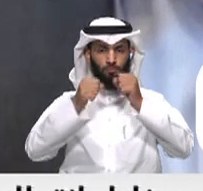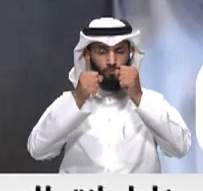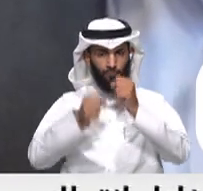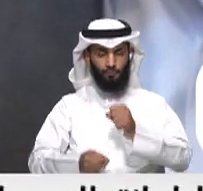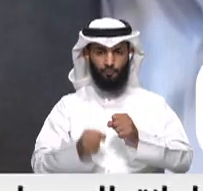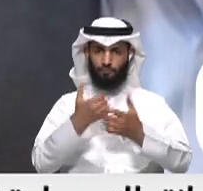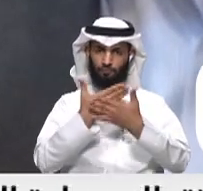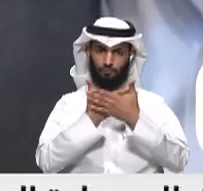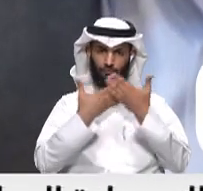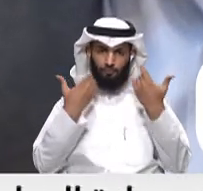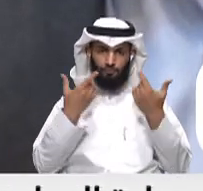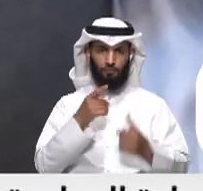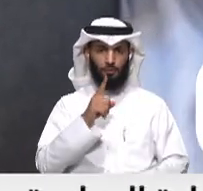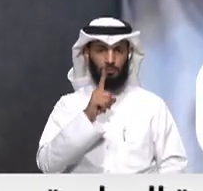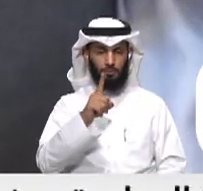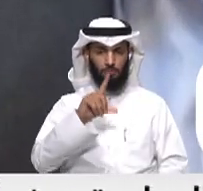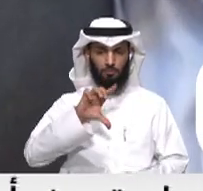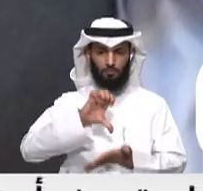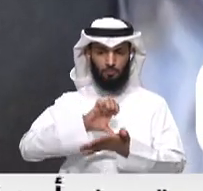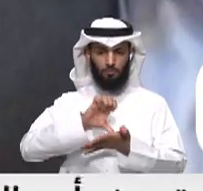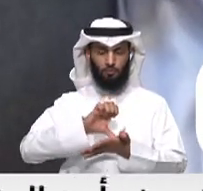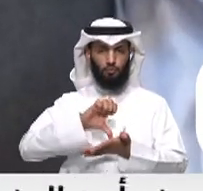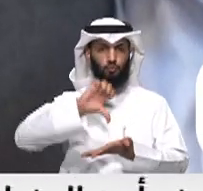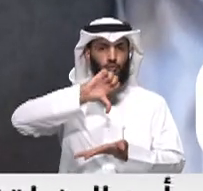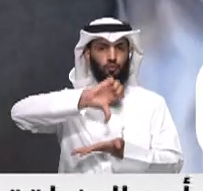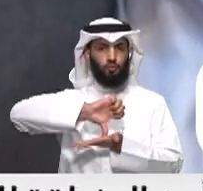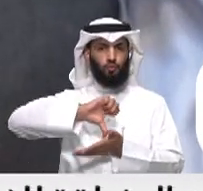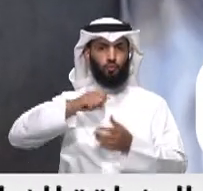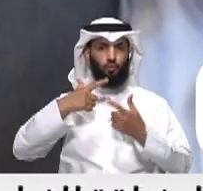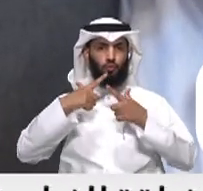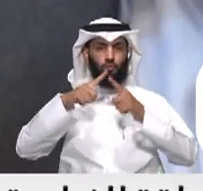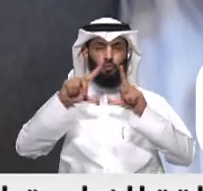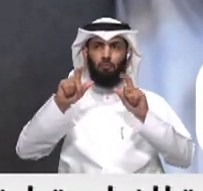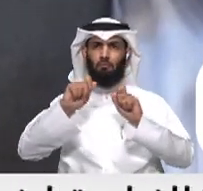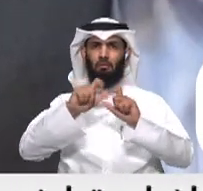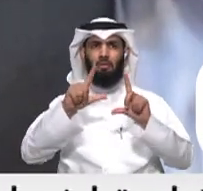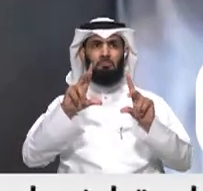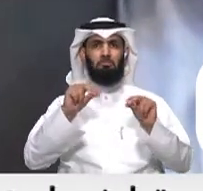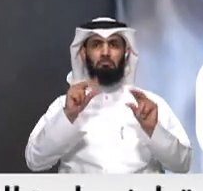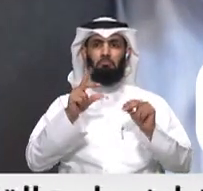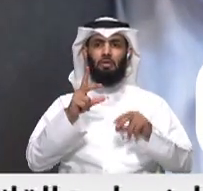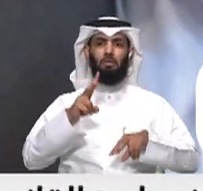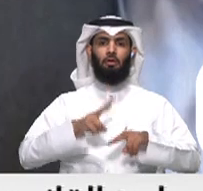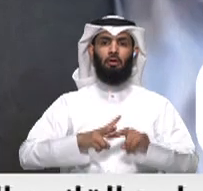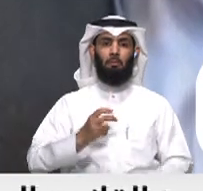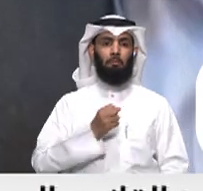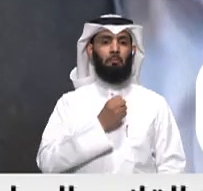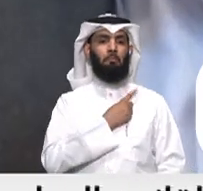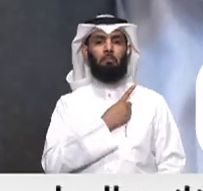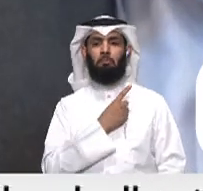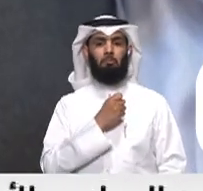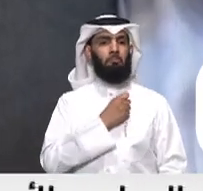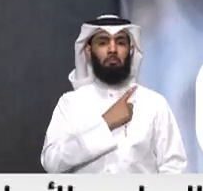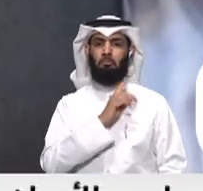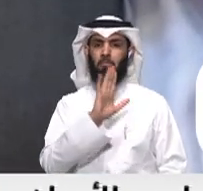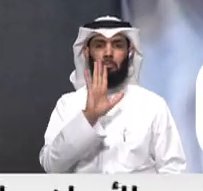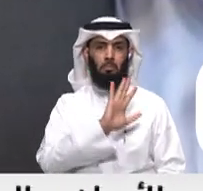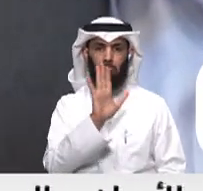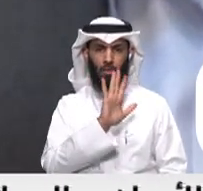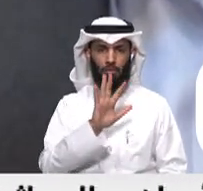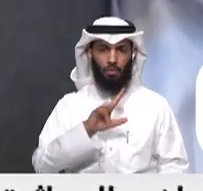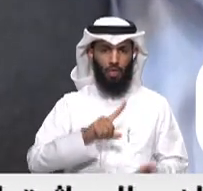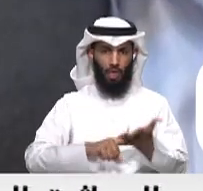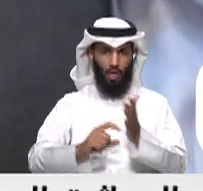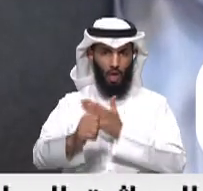لكن المصادر الإيرانية تقول بأنه هو كان بمثابة استعراض وباهت، يعني استعراض لم يكن استعراضا